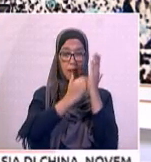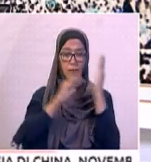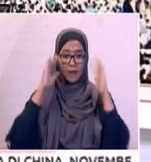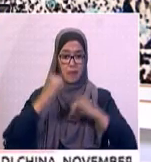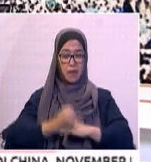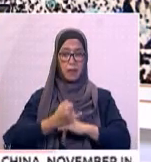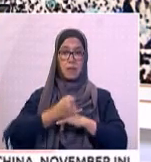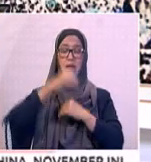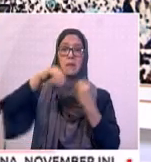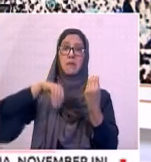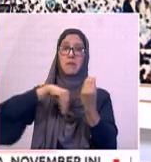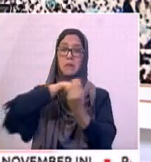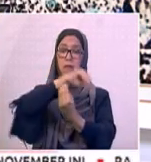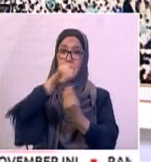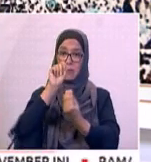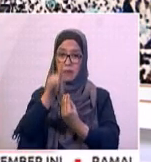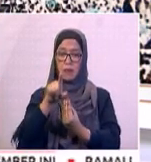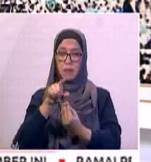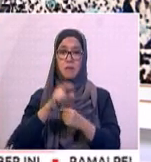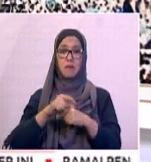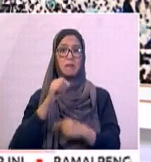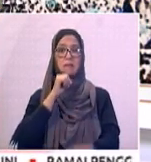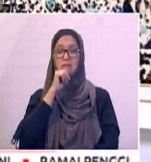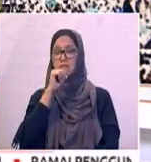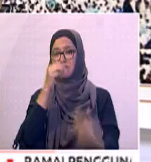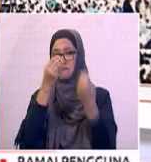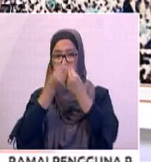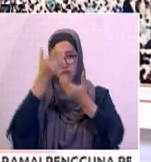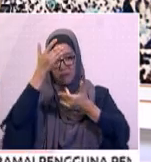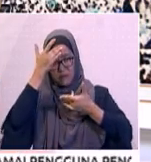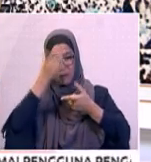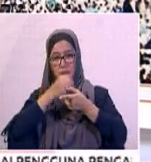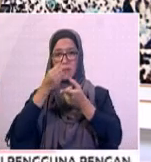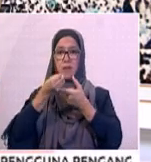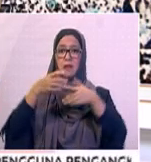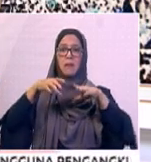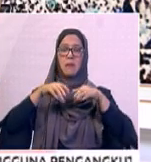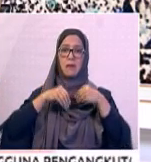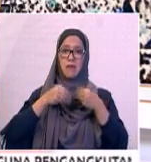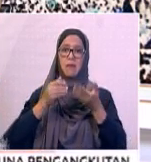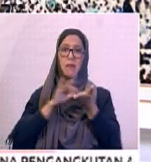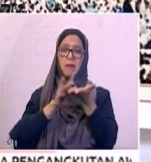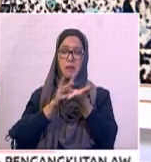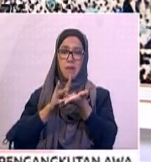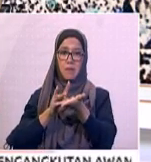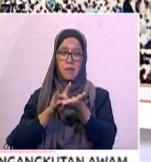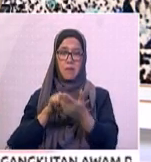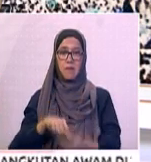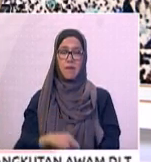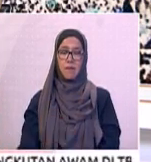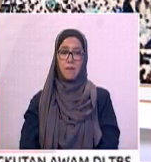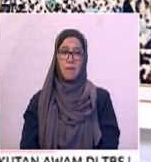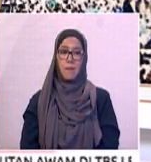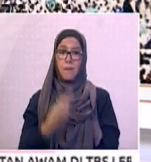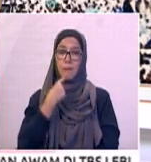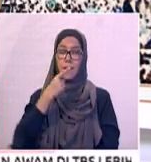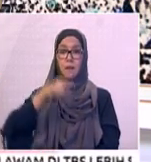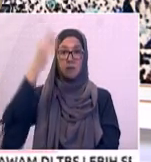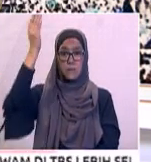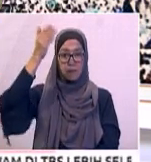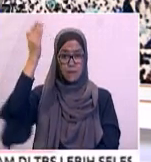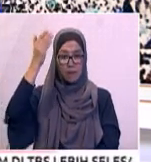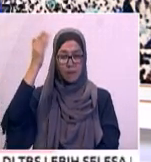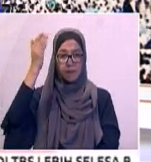ketika sakit atau menerima rawatan. Ya, Timbalan Mufti Selangor Datuk Dr. Anhar Opir ketika menyampaikan khutbah Arafah seketika